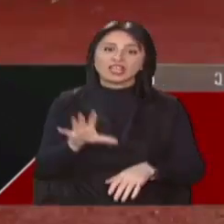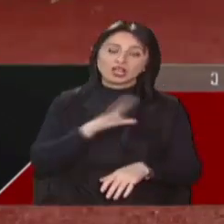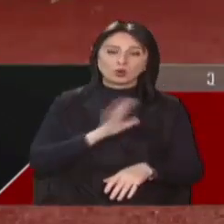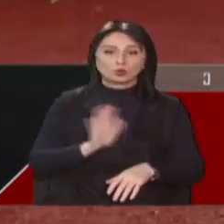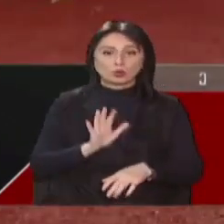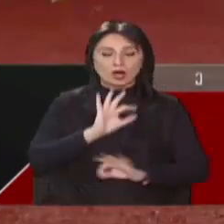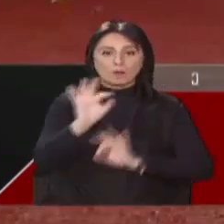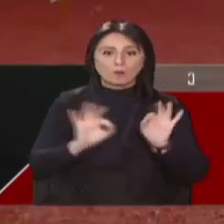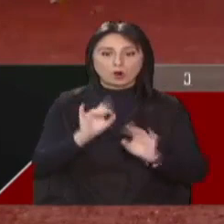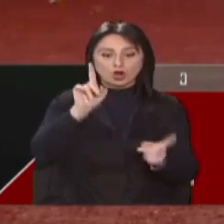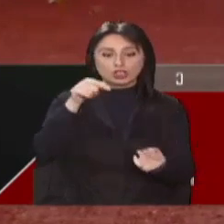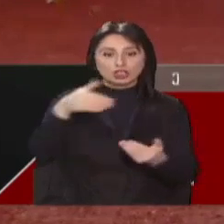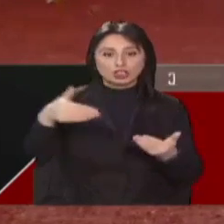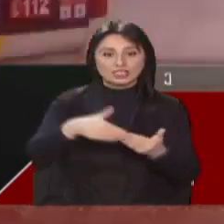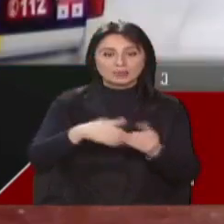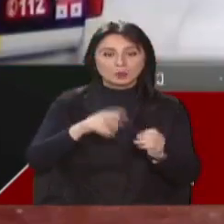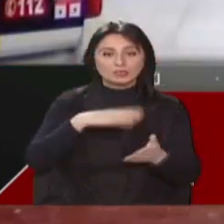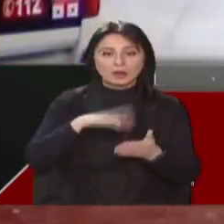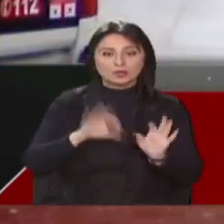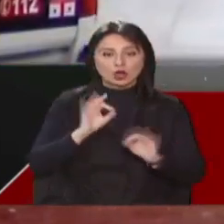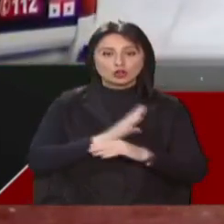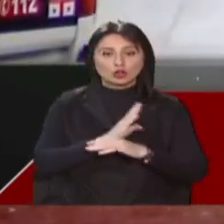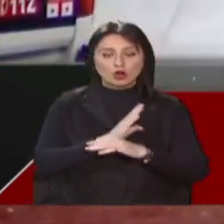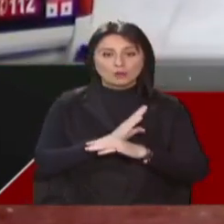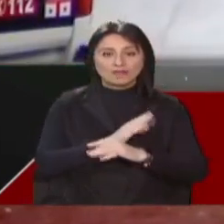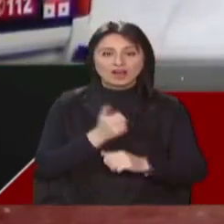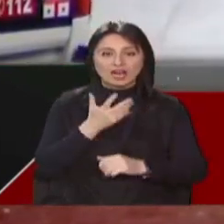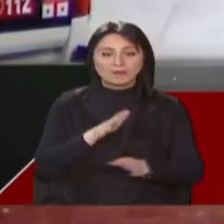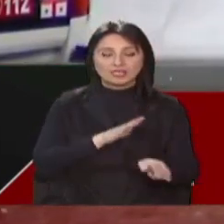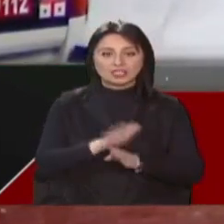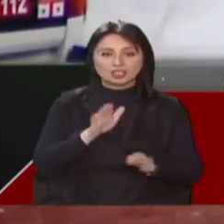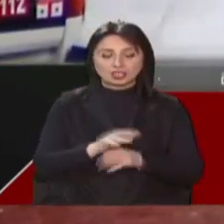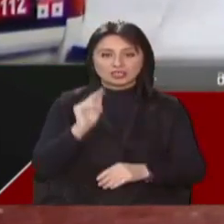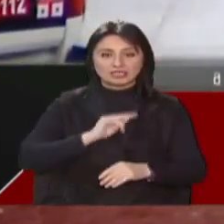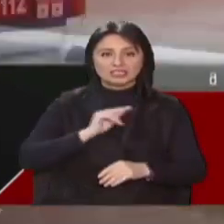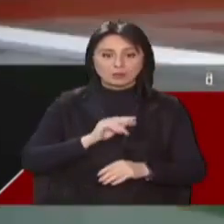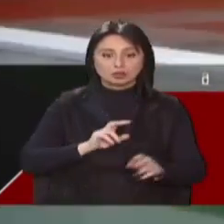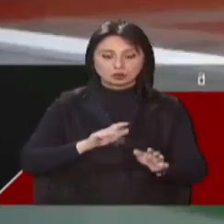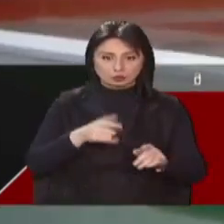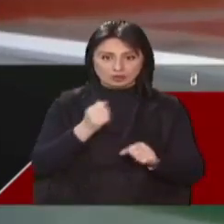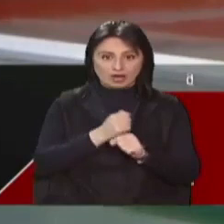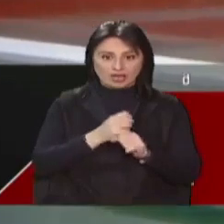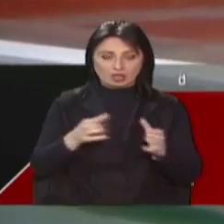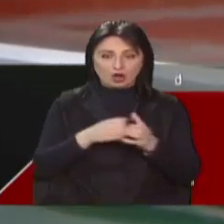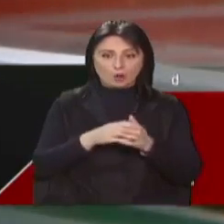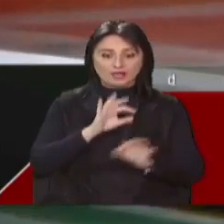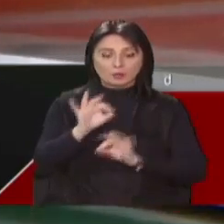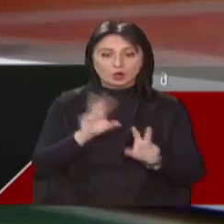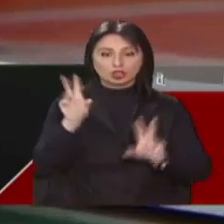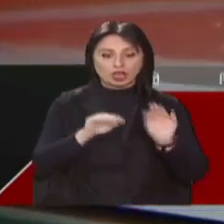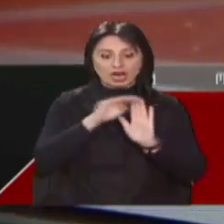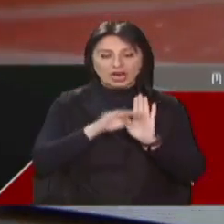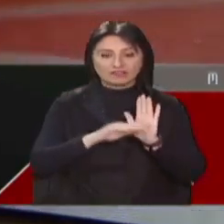თუ არა პროექტის შესაბამისობაში უსაფრთხოების ნორმებთან. Რამდენად შეესრულა სამუშაოების მწარმოებელმა კომპანიამ პროექტში